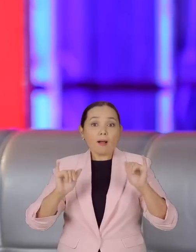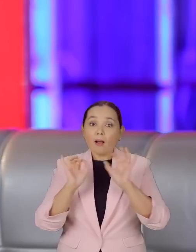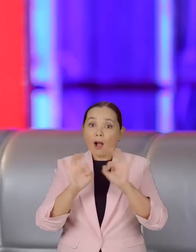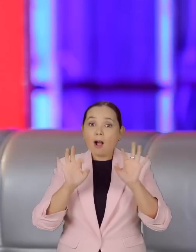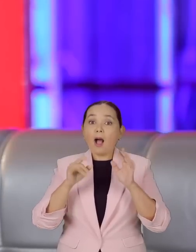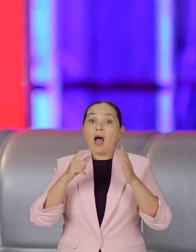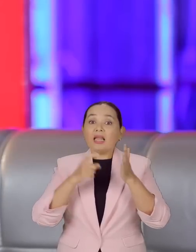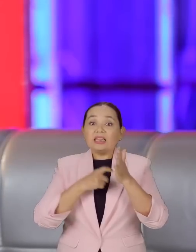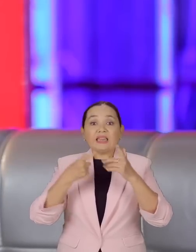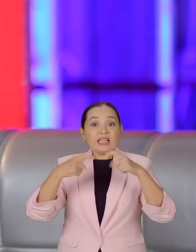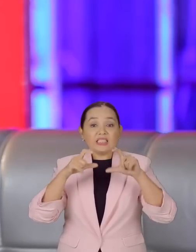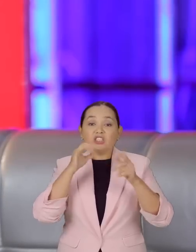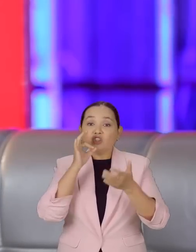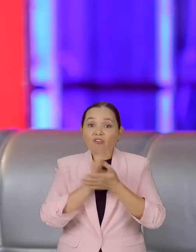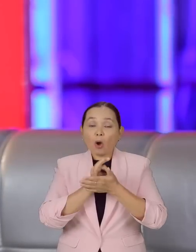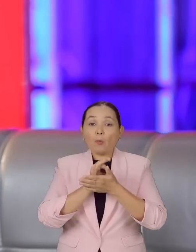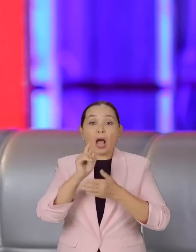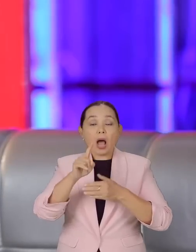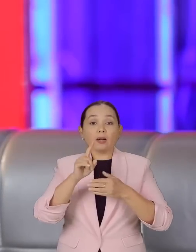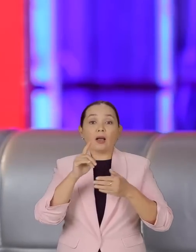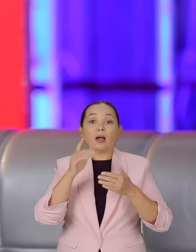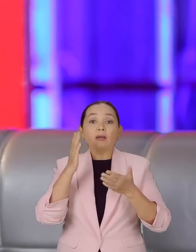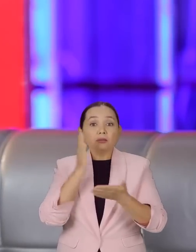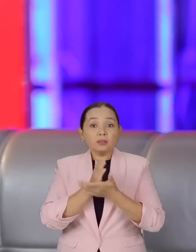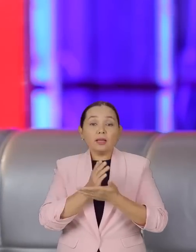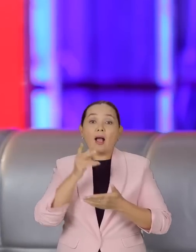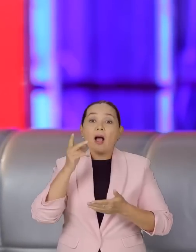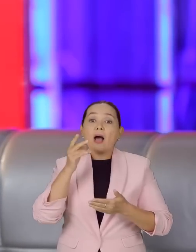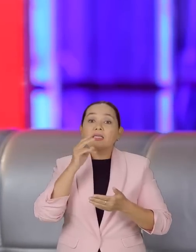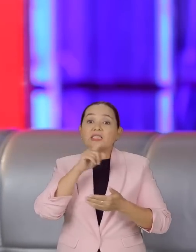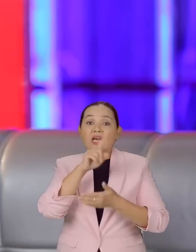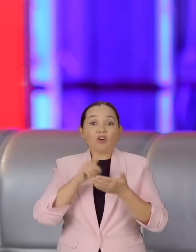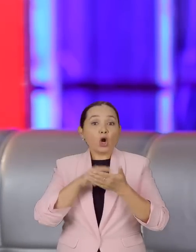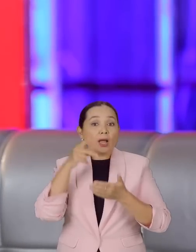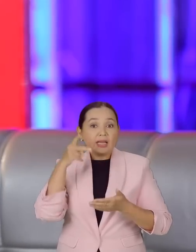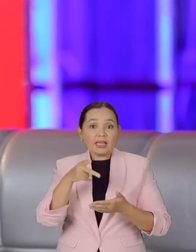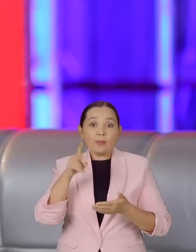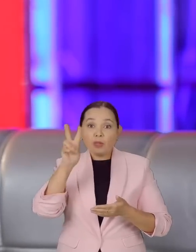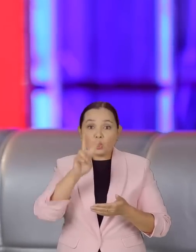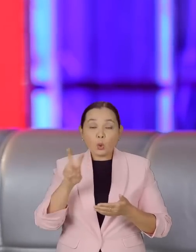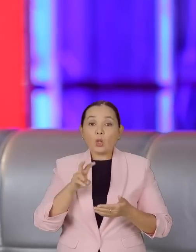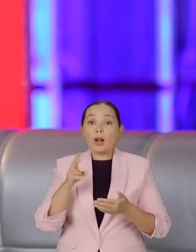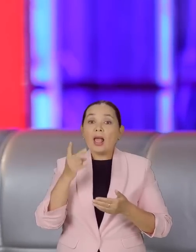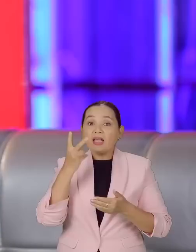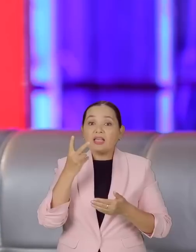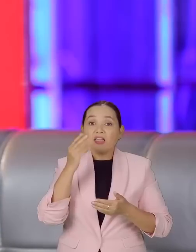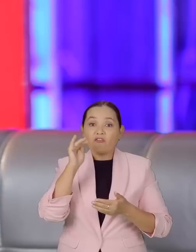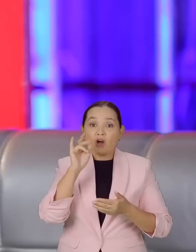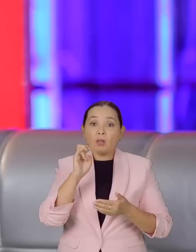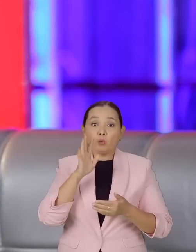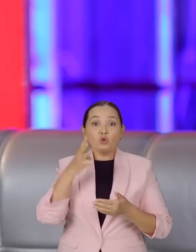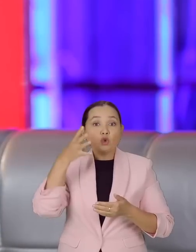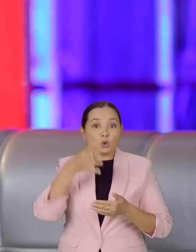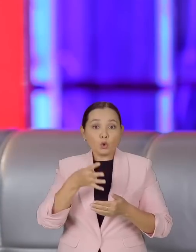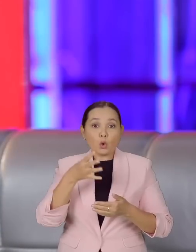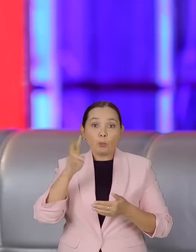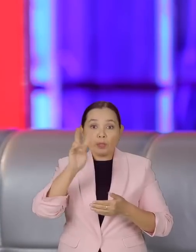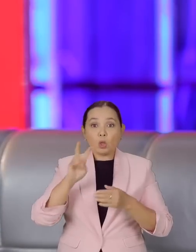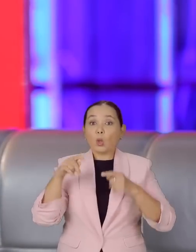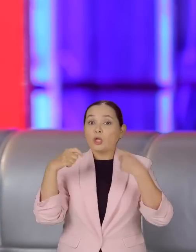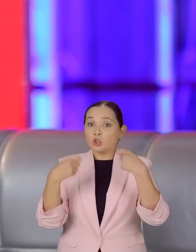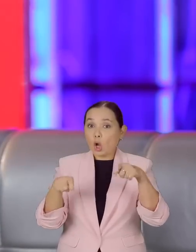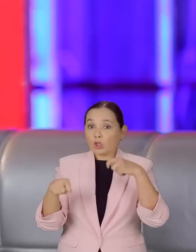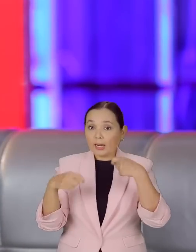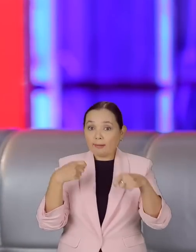test javoblari qo'lga chiqib ketgan savollar 2000 AQSh dollaridan ikkita fan bo'yicha 4000 AQSh dollaridan sotilgan degan